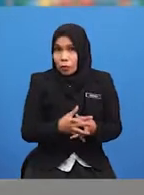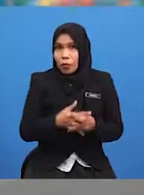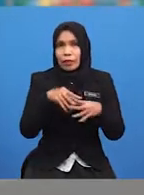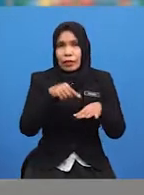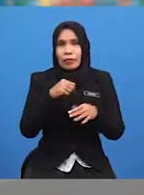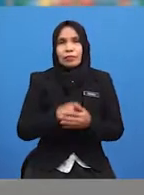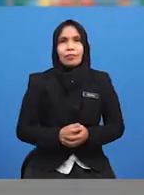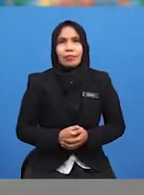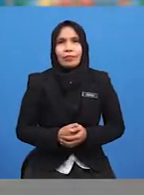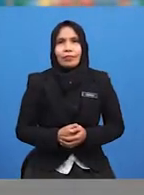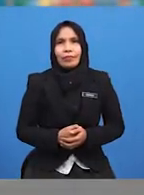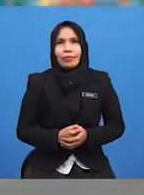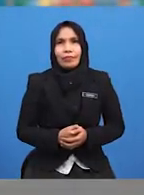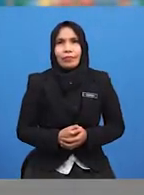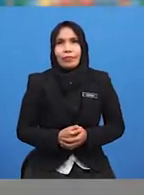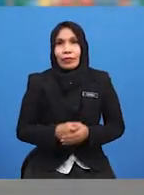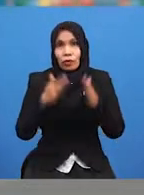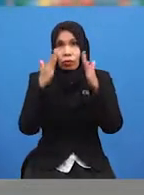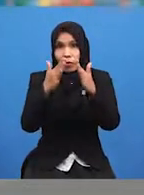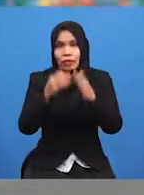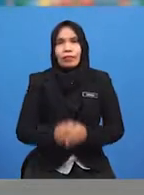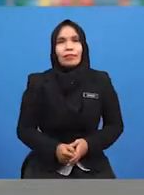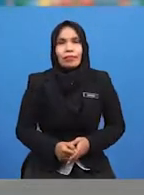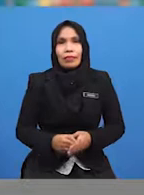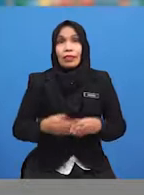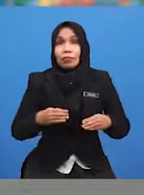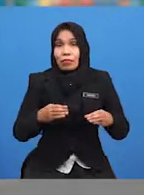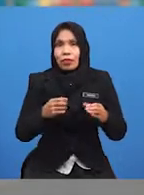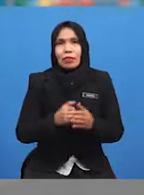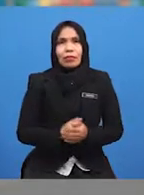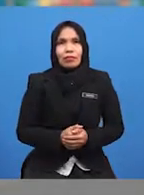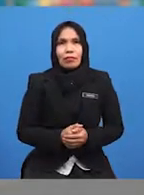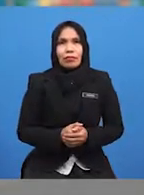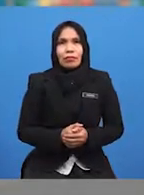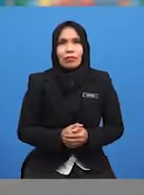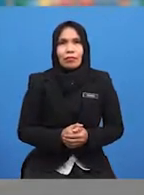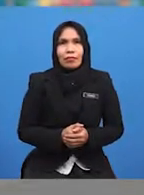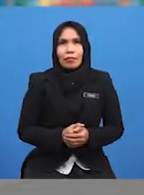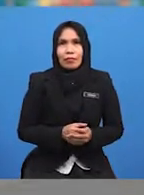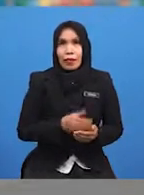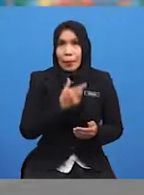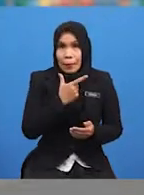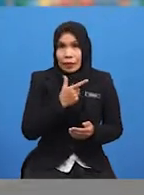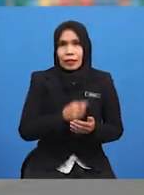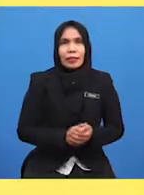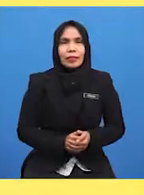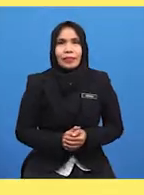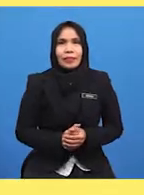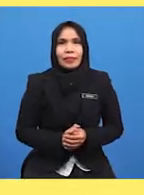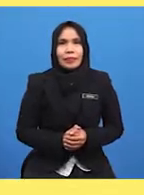strategi yang digunakan oleh British dalam usaha perluasan puasa di Perak Selangor negeri sembilan dan